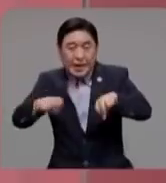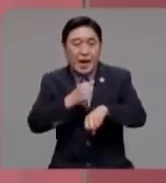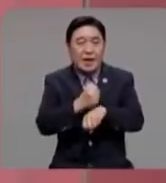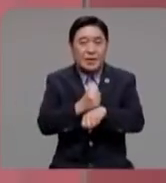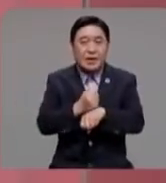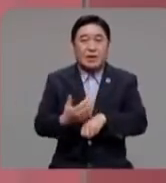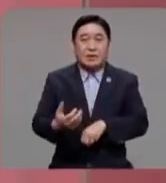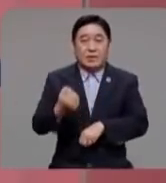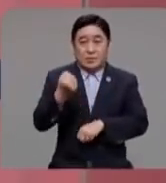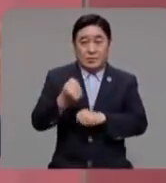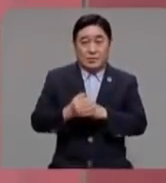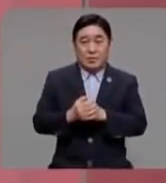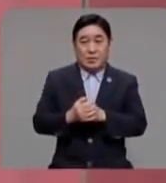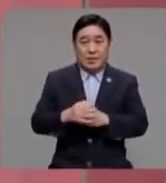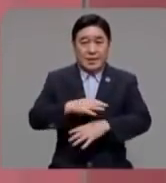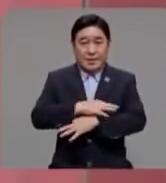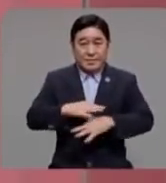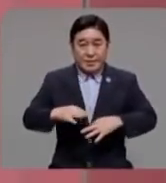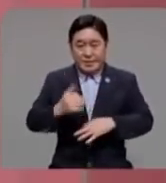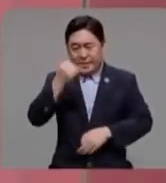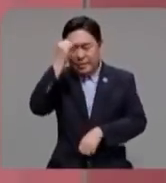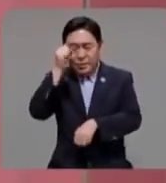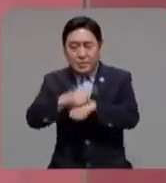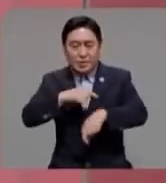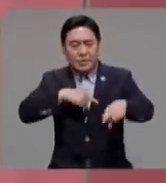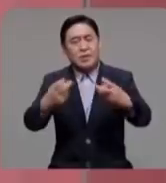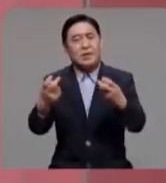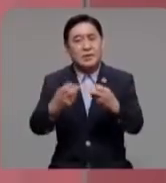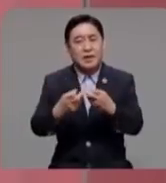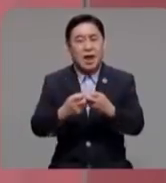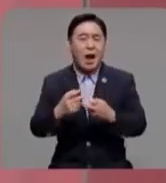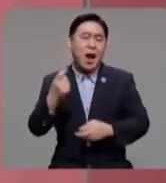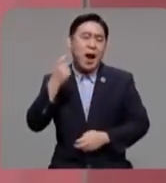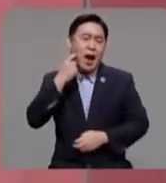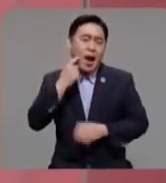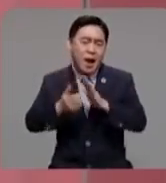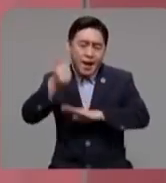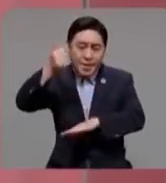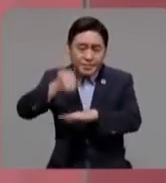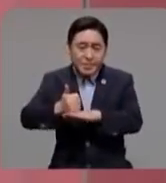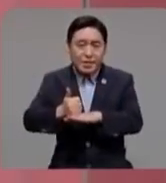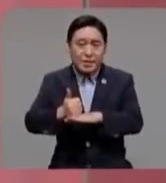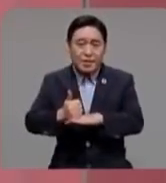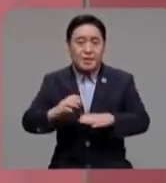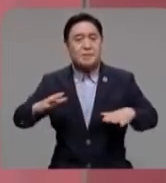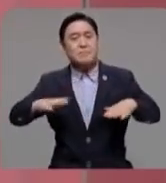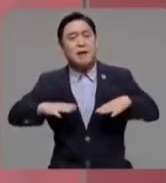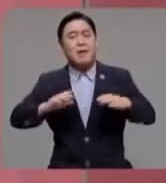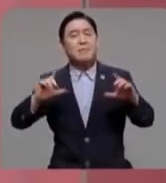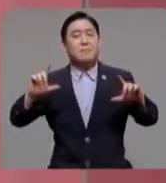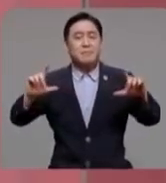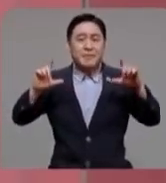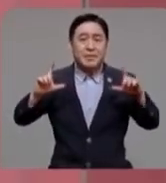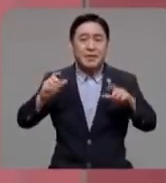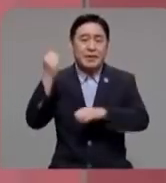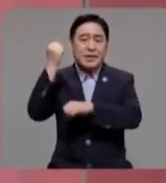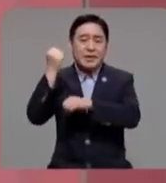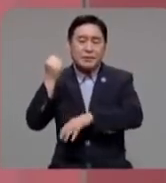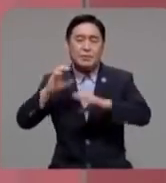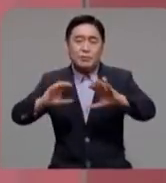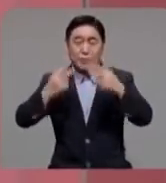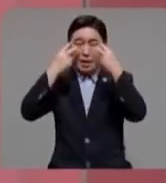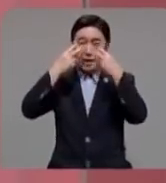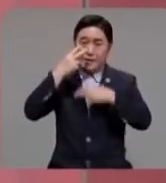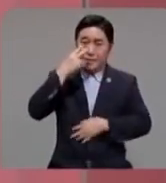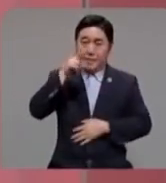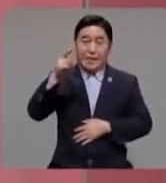부분들을 가지고 저는 비리, 도덕성, 정책, 가짜 업적 그리고 그가 내세우고 있는 기본적인 국가를